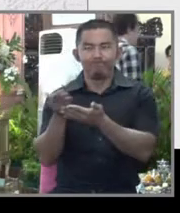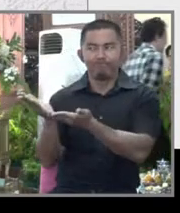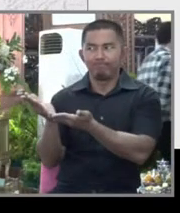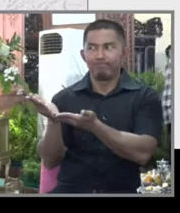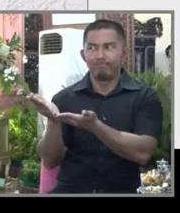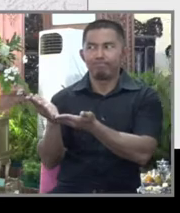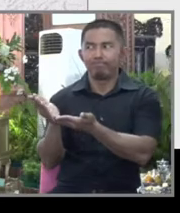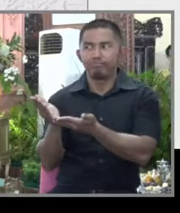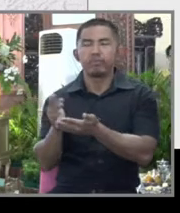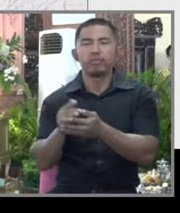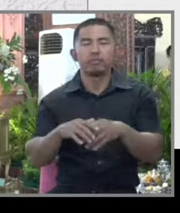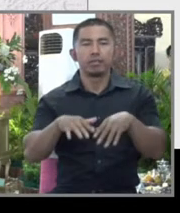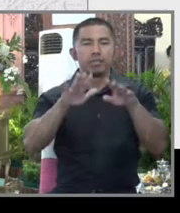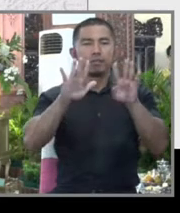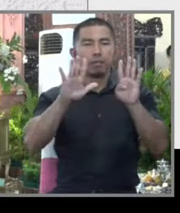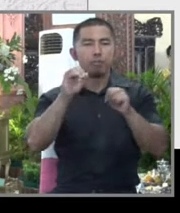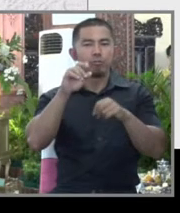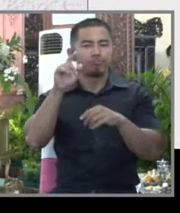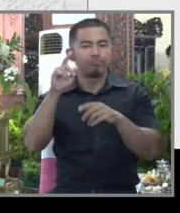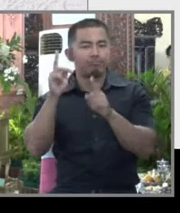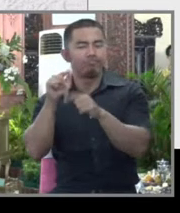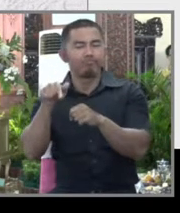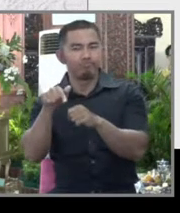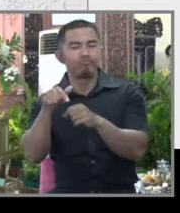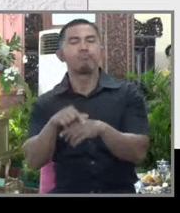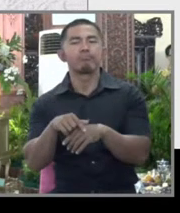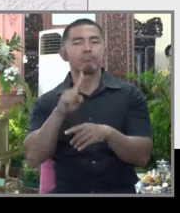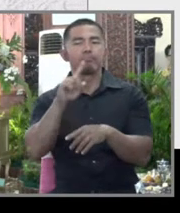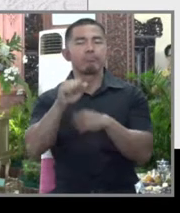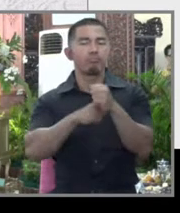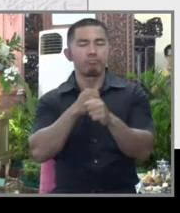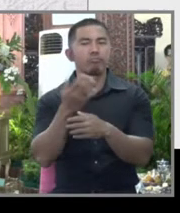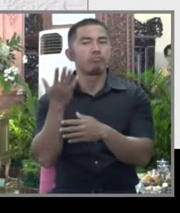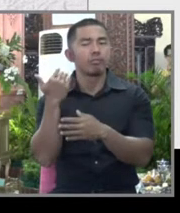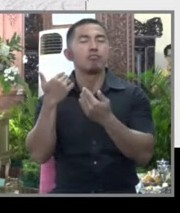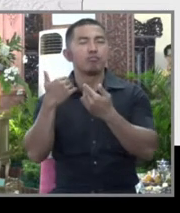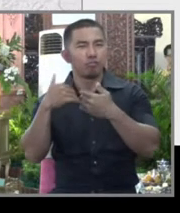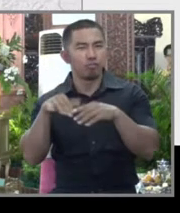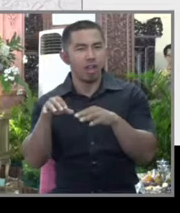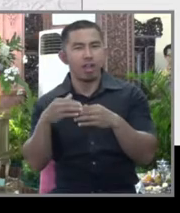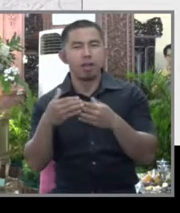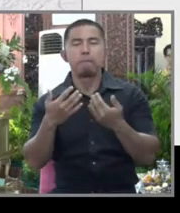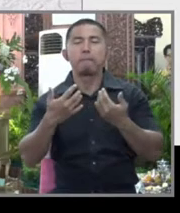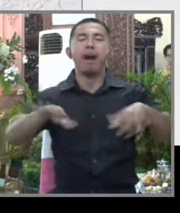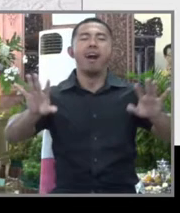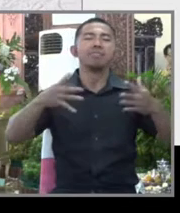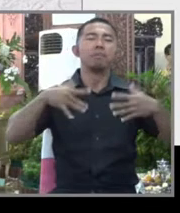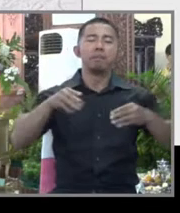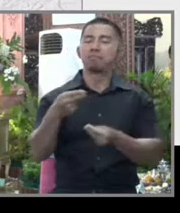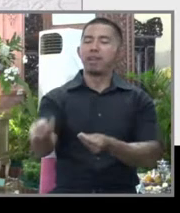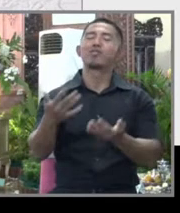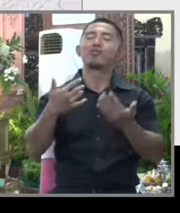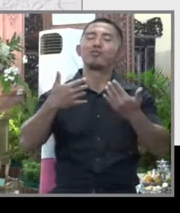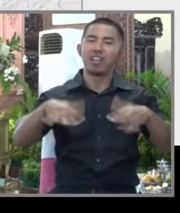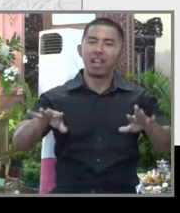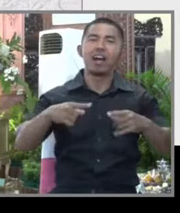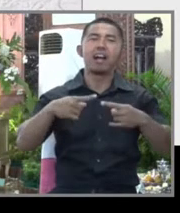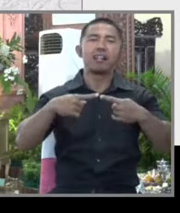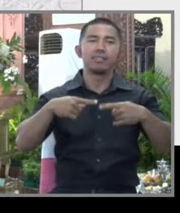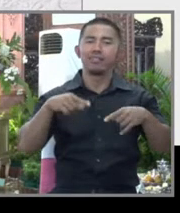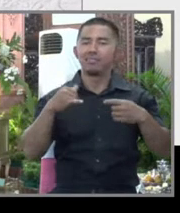hektar adalah tanah milik masyarakat kami dan satu tahun kemarin sudah kami bebaskan dan sudah kita bayar, praktis tidak ada